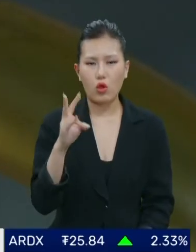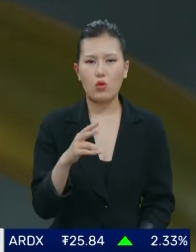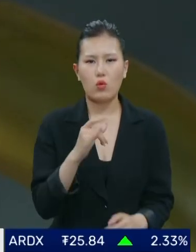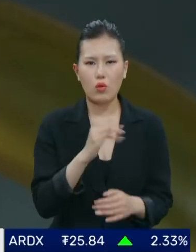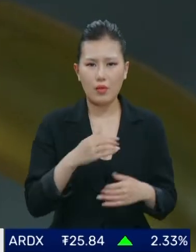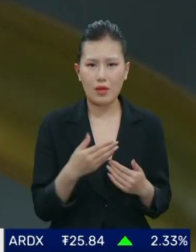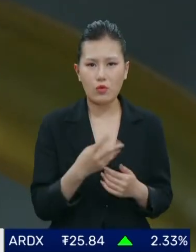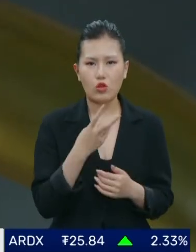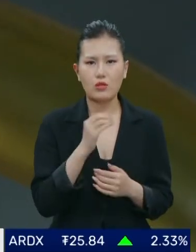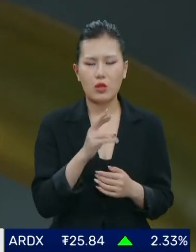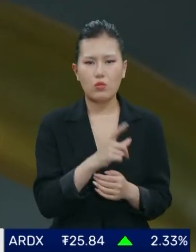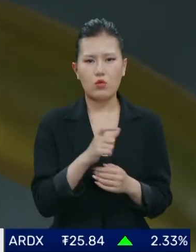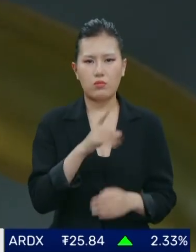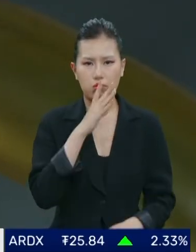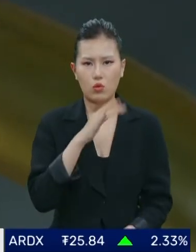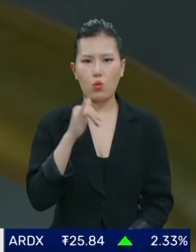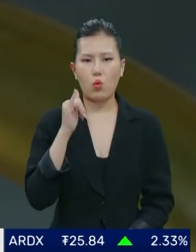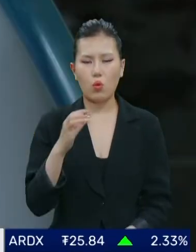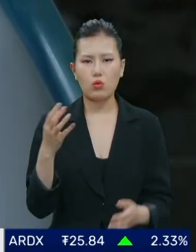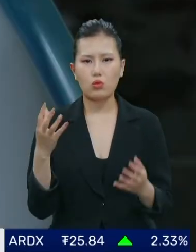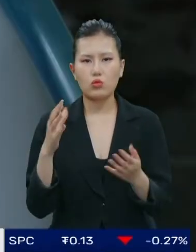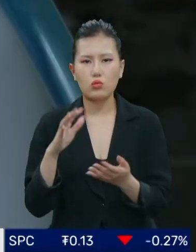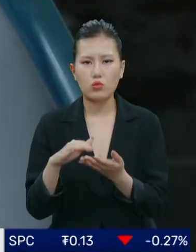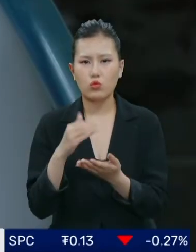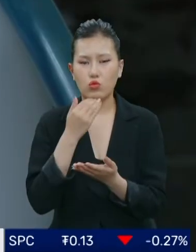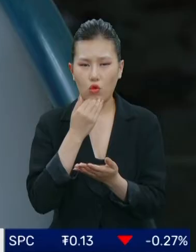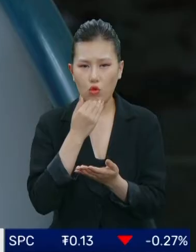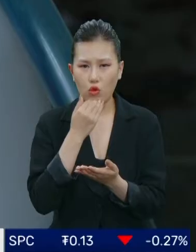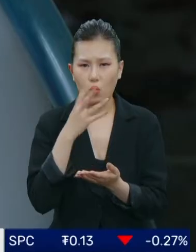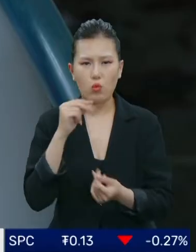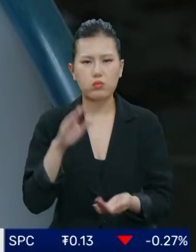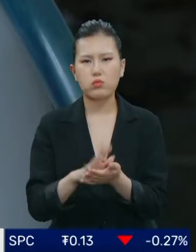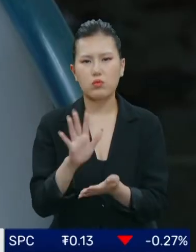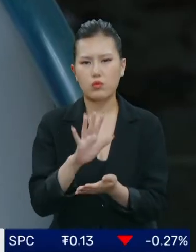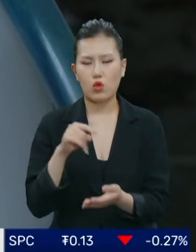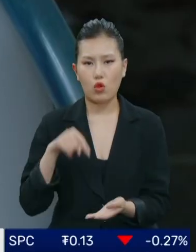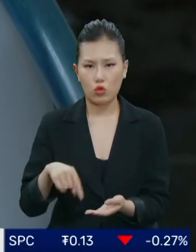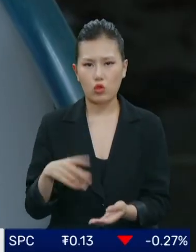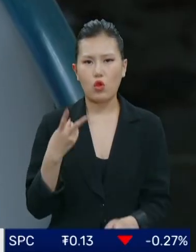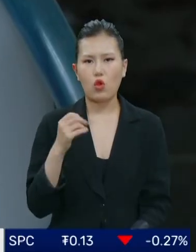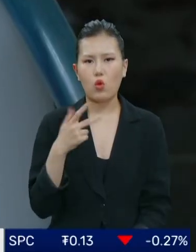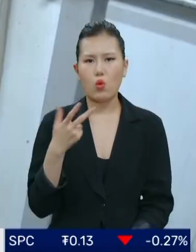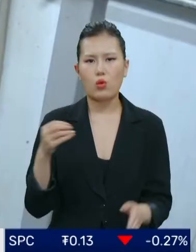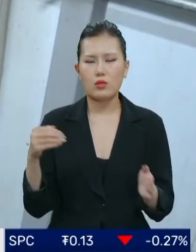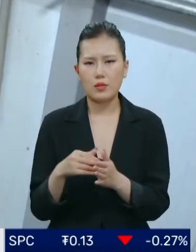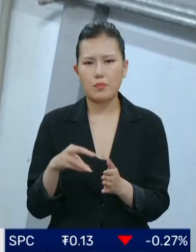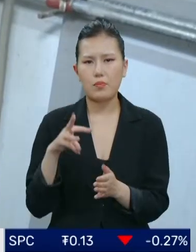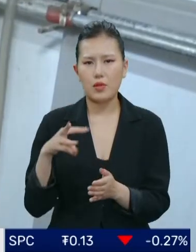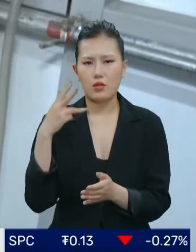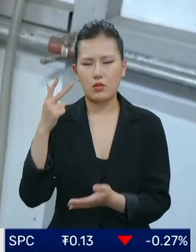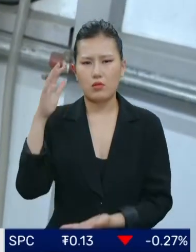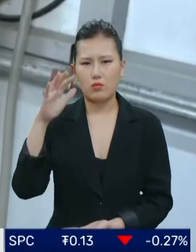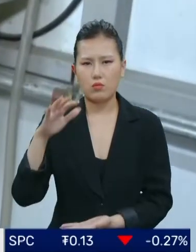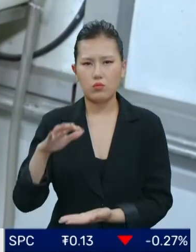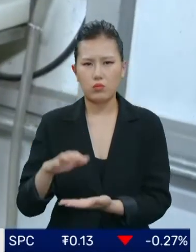усны хомсдолд орно гэж хэлэхгүй ч одоо байгаа усны сангууд дах усны хэмжээ 20-30 мянган метр куб хүртэл буурч усны нийлүүлэлт тоглох магадлалтай